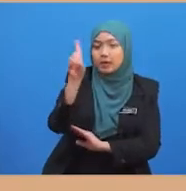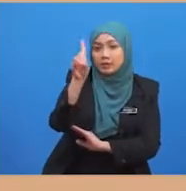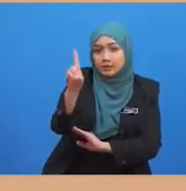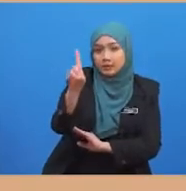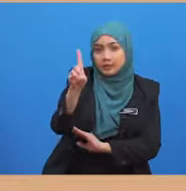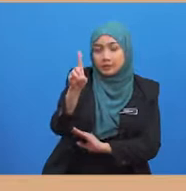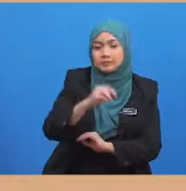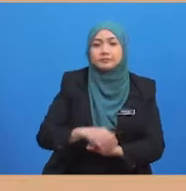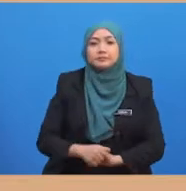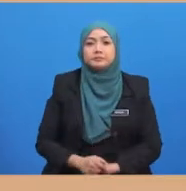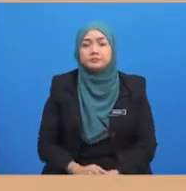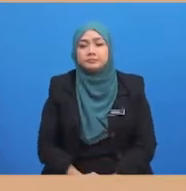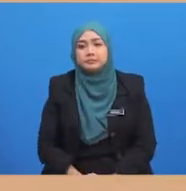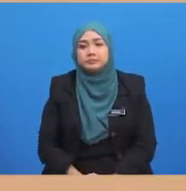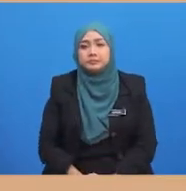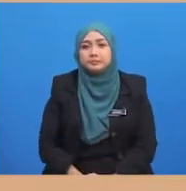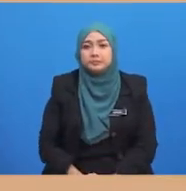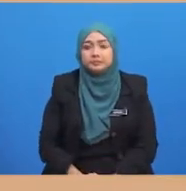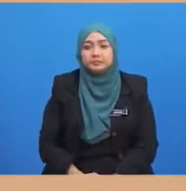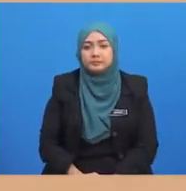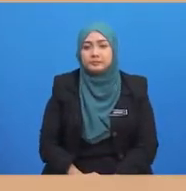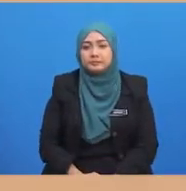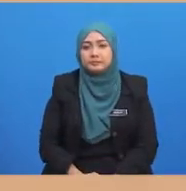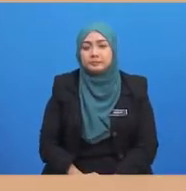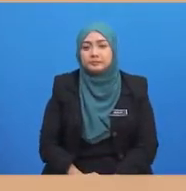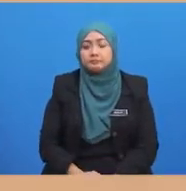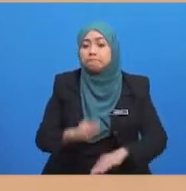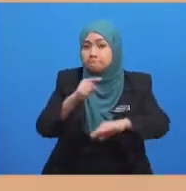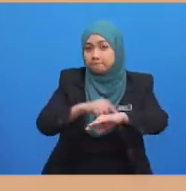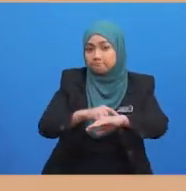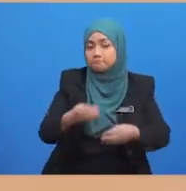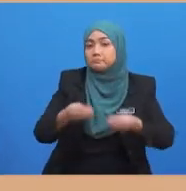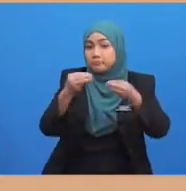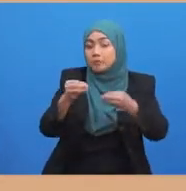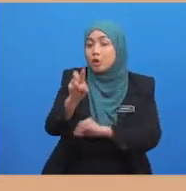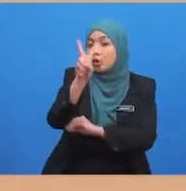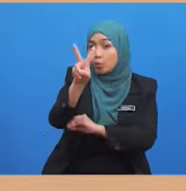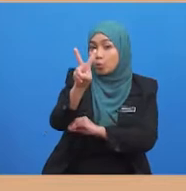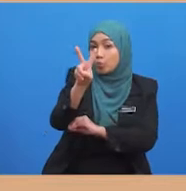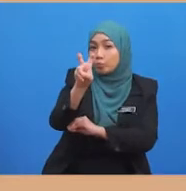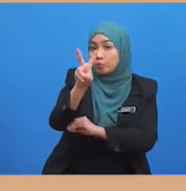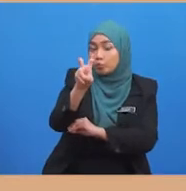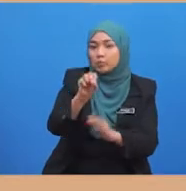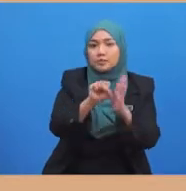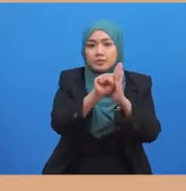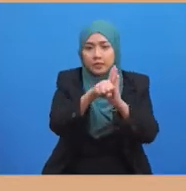D. Isoprene. Anda diberi masa selama 20 saat untuk menjawab.